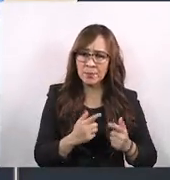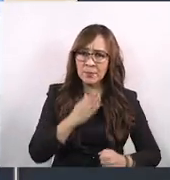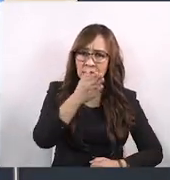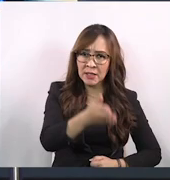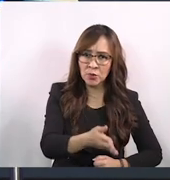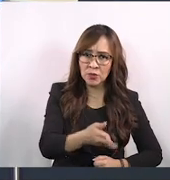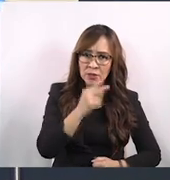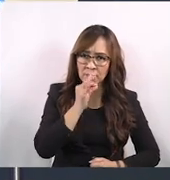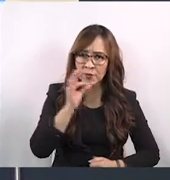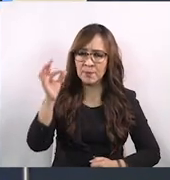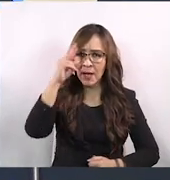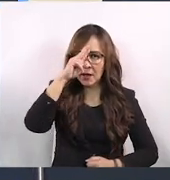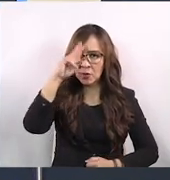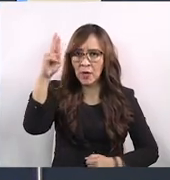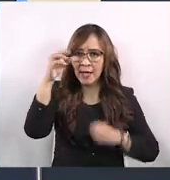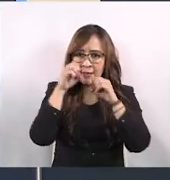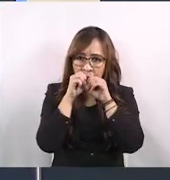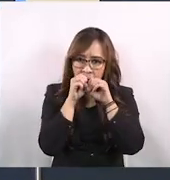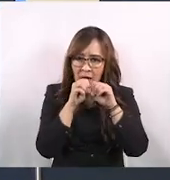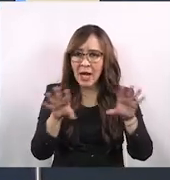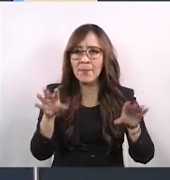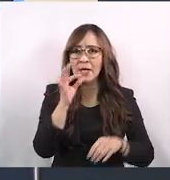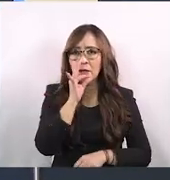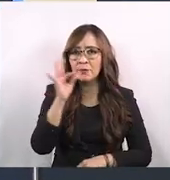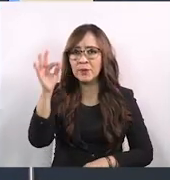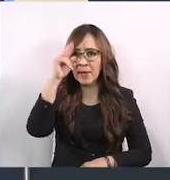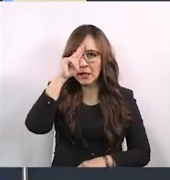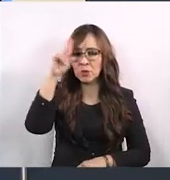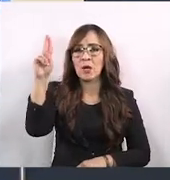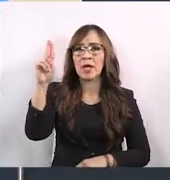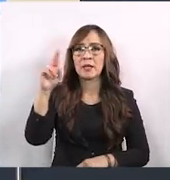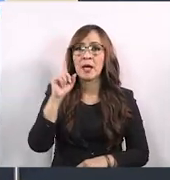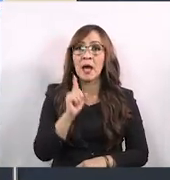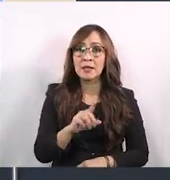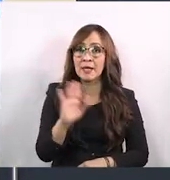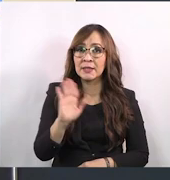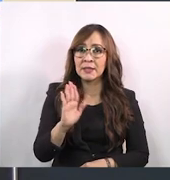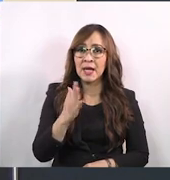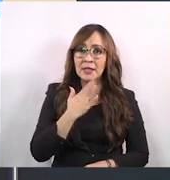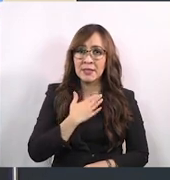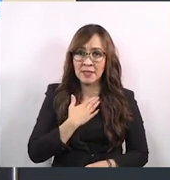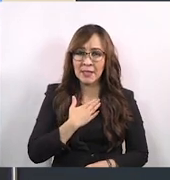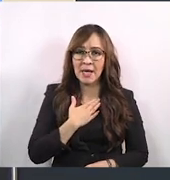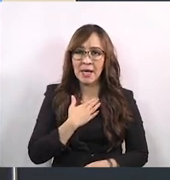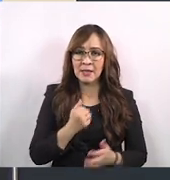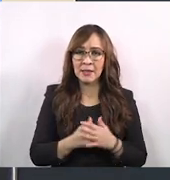Injil a&p hidup mengabarkan Injil supaya bukan hanya saya diselamatkan